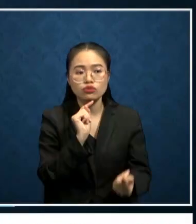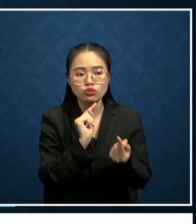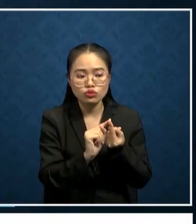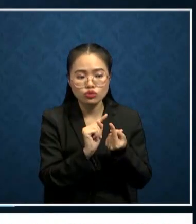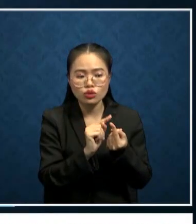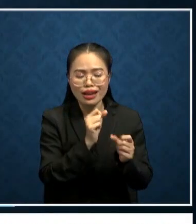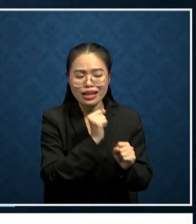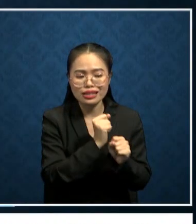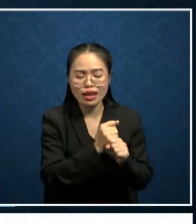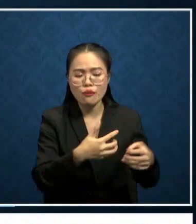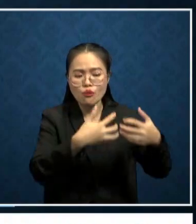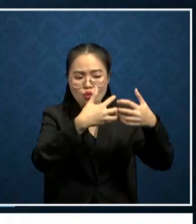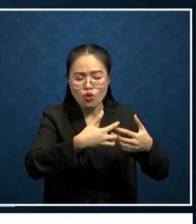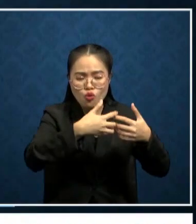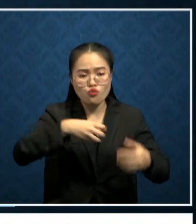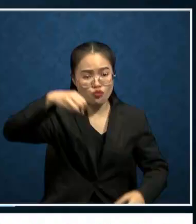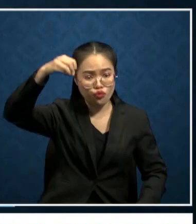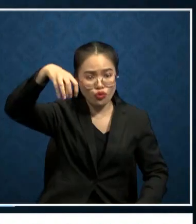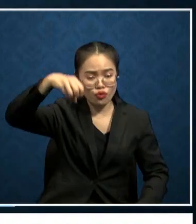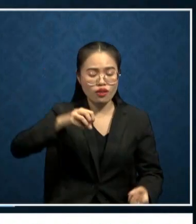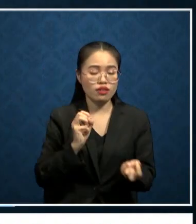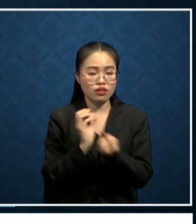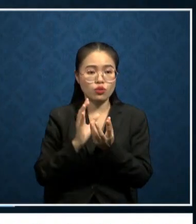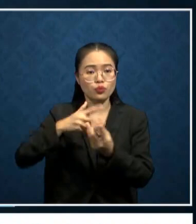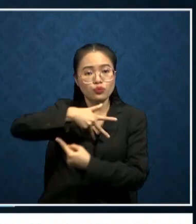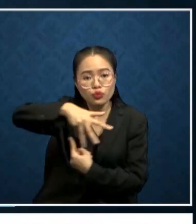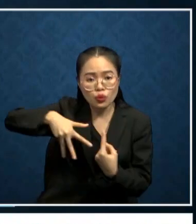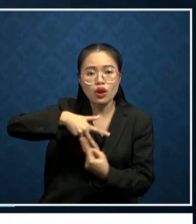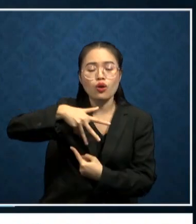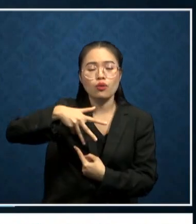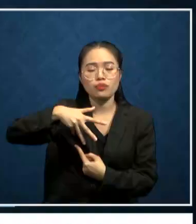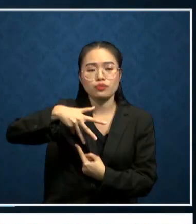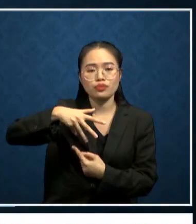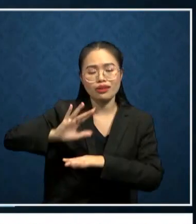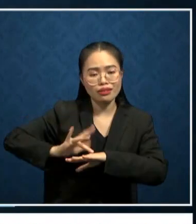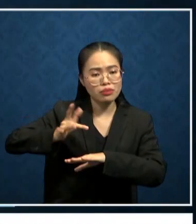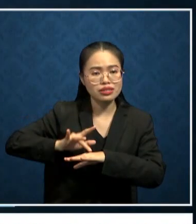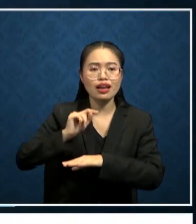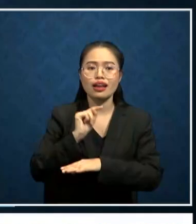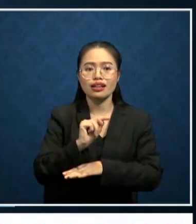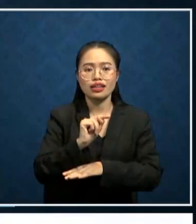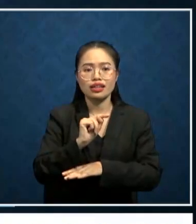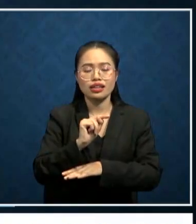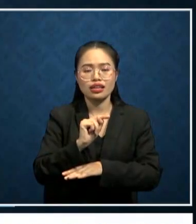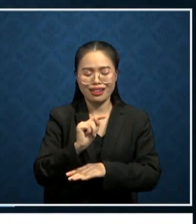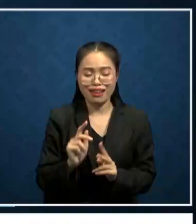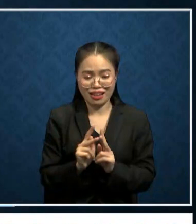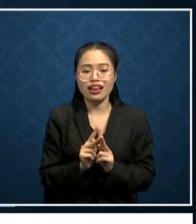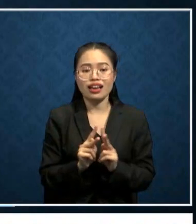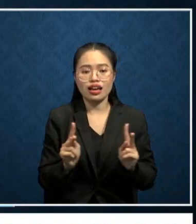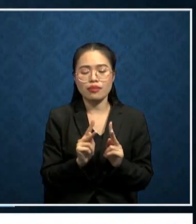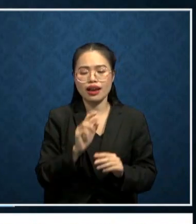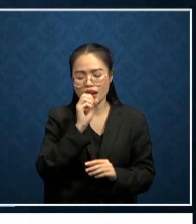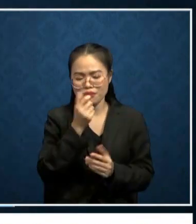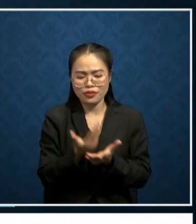กิจการไฟฟ้าที่มีผลกระทบต่อสิ่งแวดล้อมนะกรอบวงเงินดังกล่าวเนี่ยเอ่อคณะกรรมการกลับแกงพลังงานได้ตั้งกรอบ